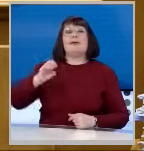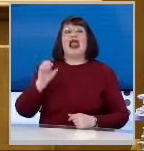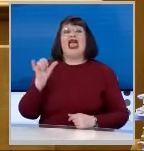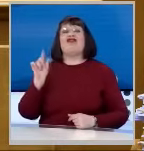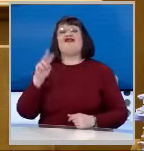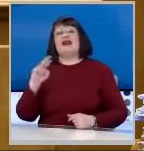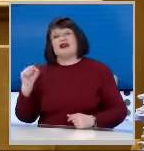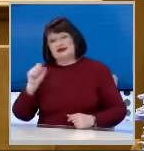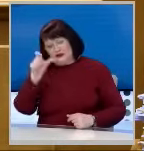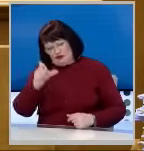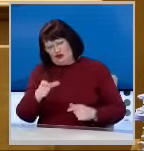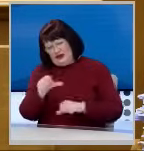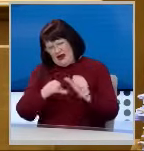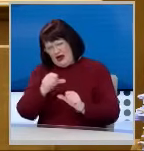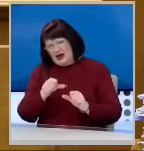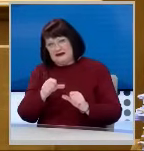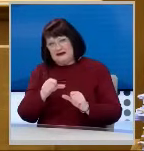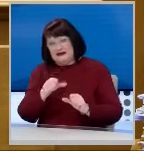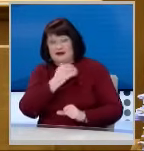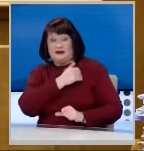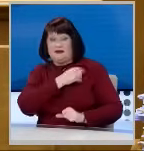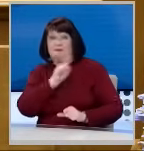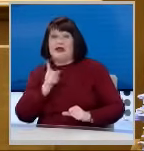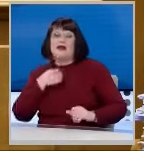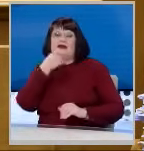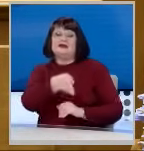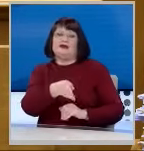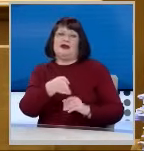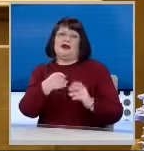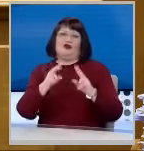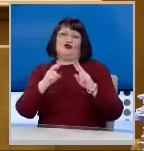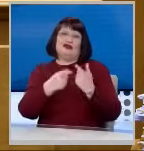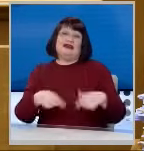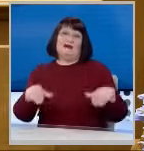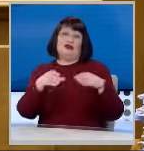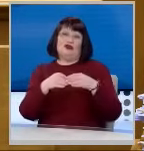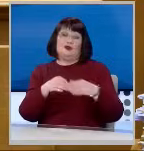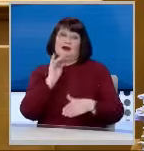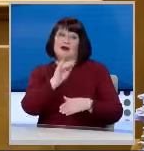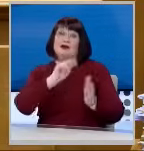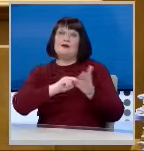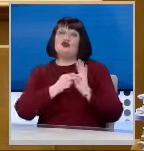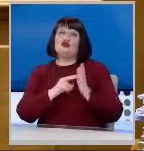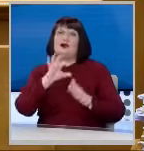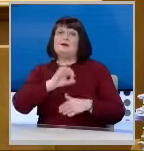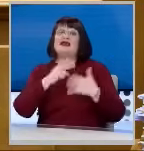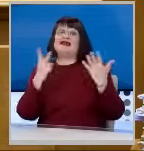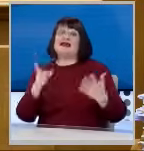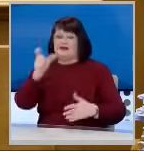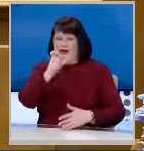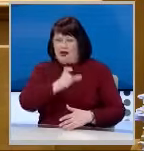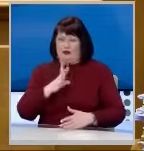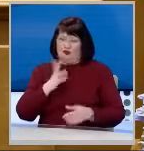εξαιρέθηκε σας προειδοποίησα ότι με 57 ανθρώπους δεν μπορείτε να